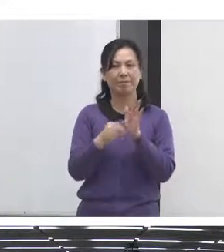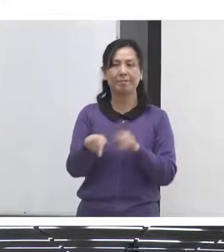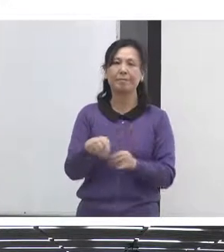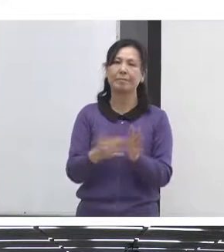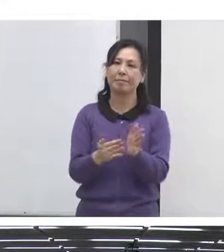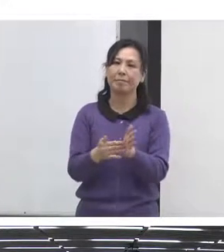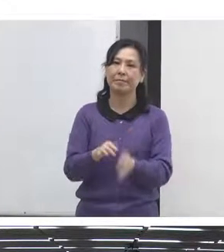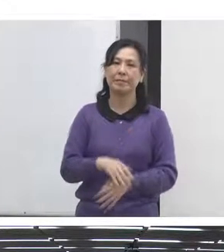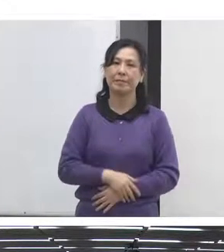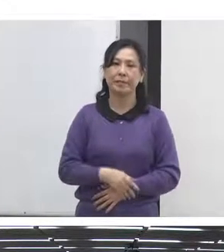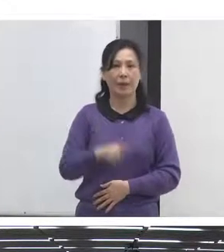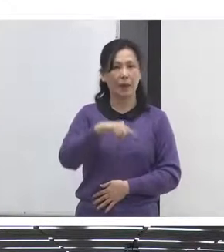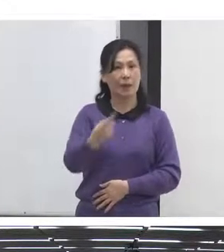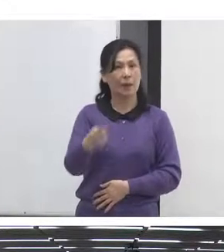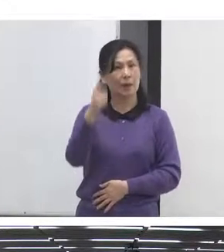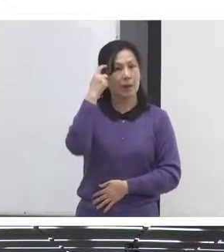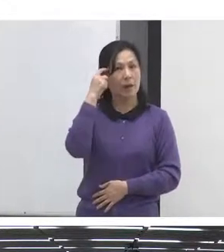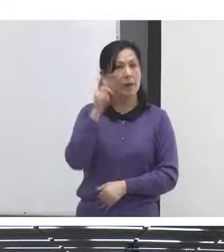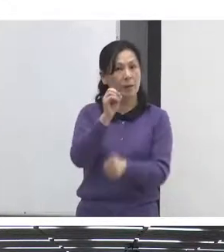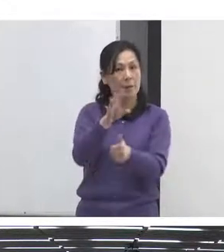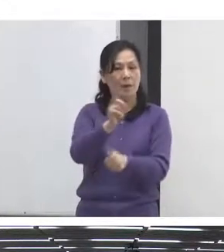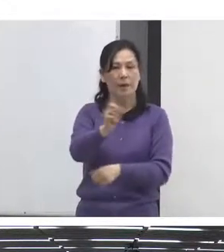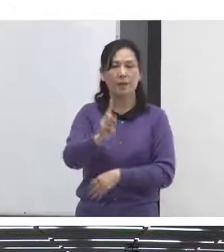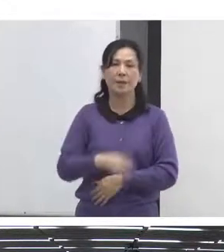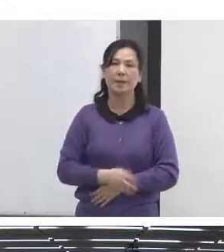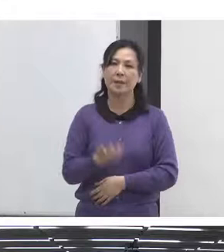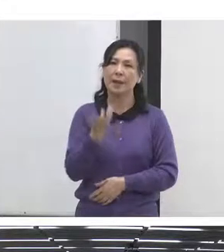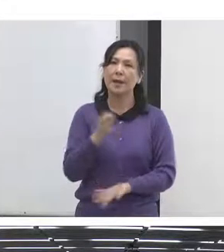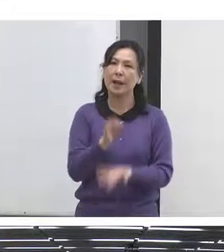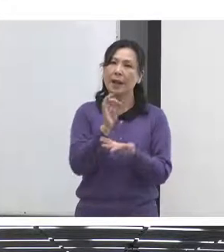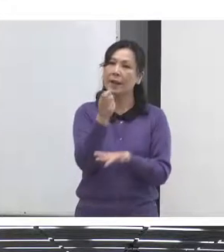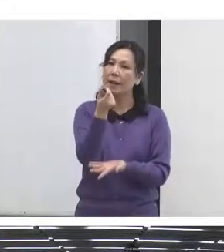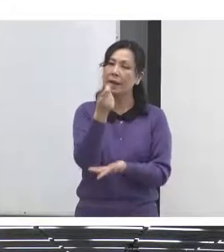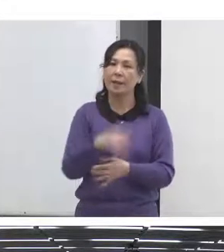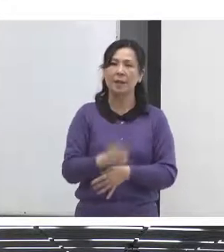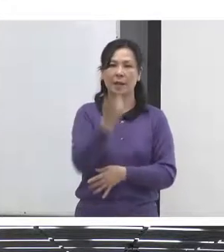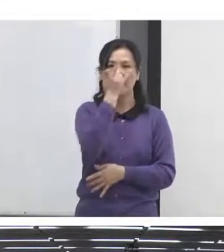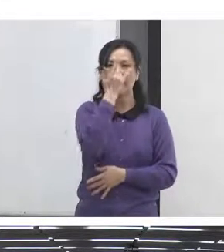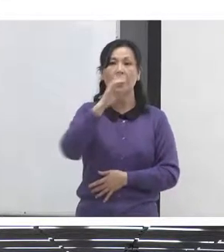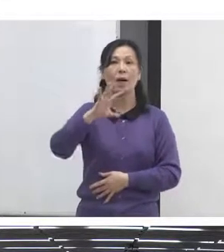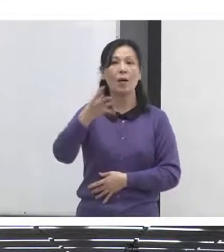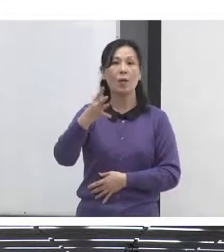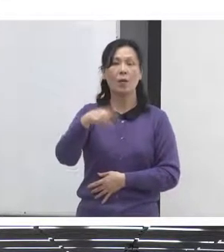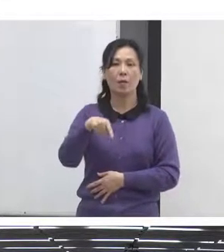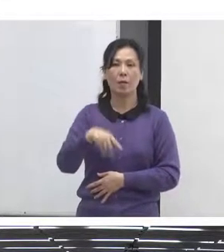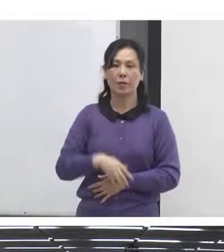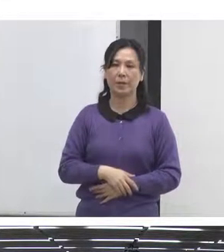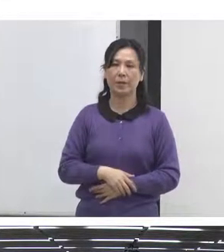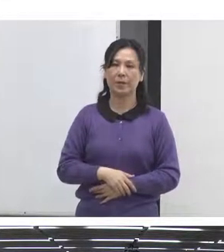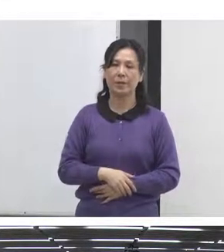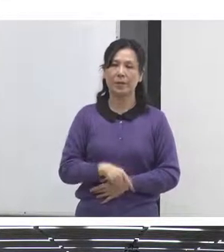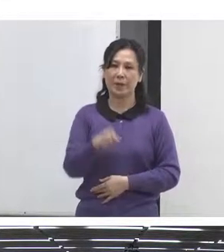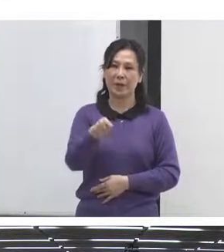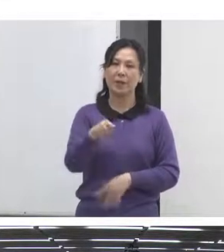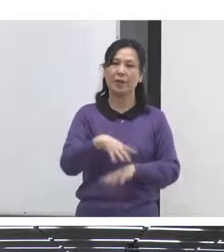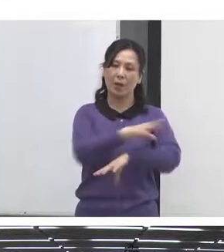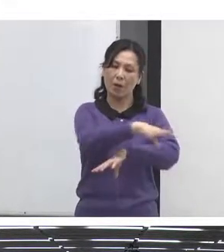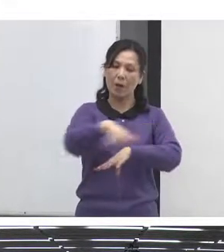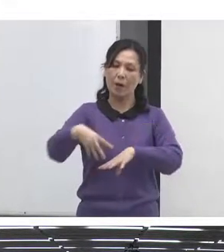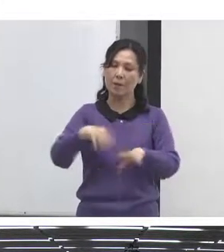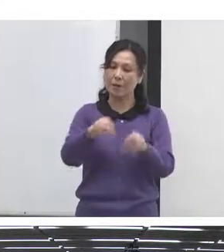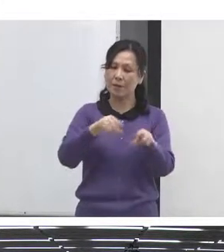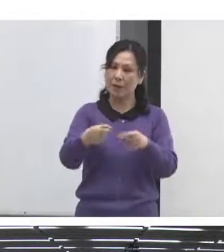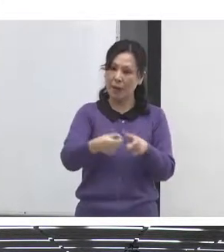后我还想要讲的是，就是刚刚有提到一点点，就是德国的这个部分空间资料的一个开放。